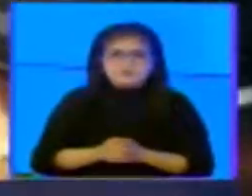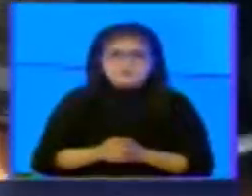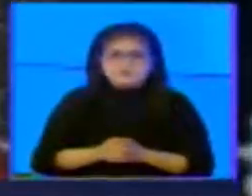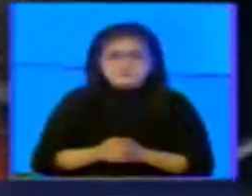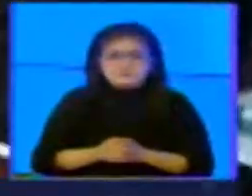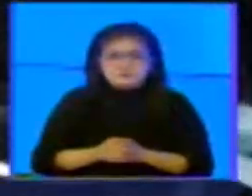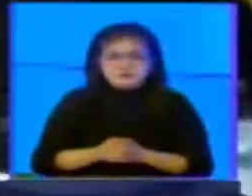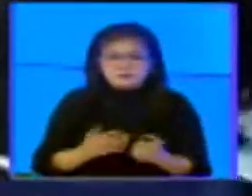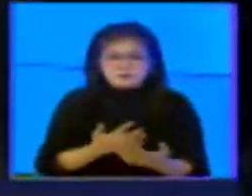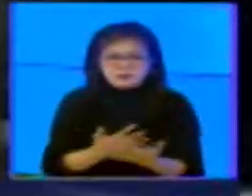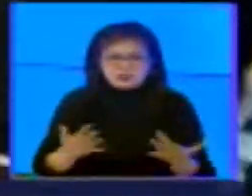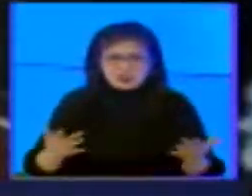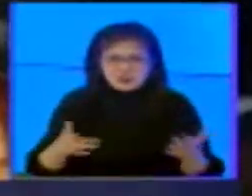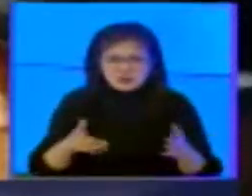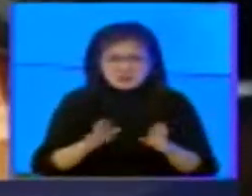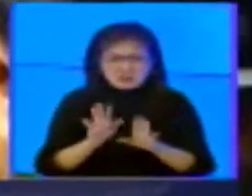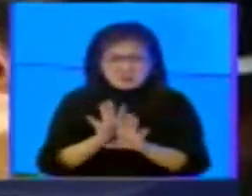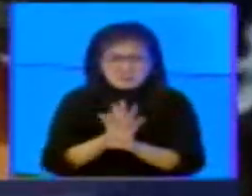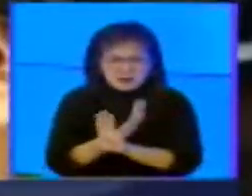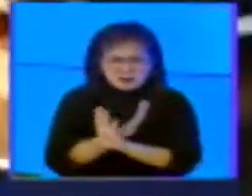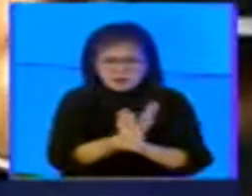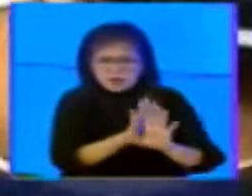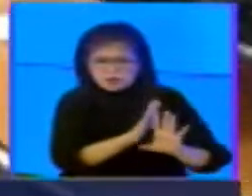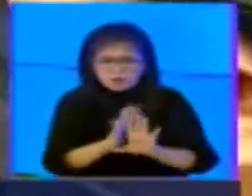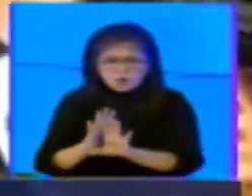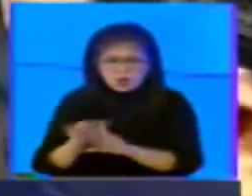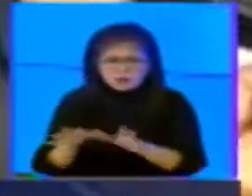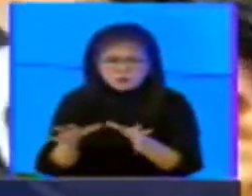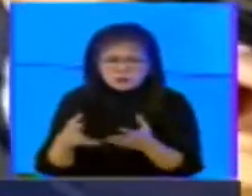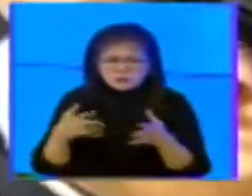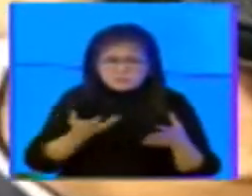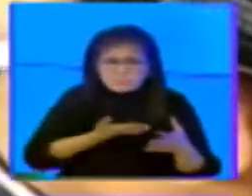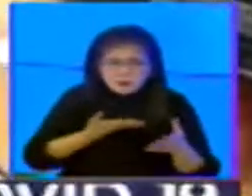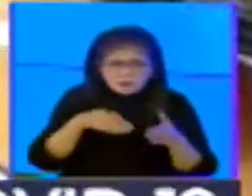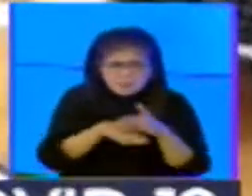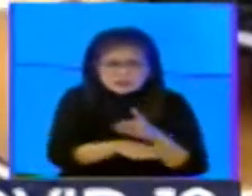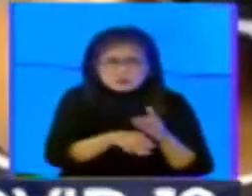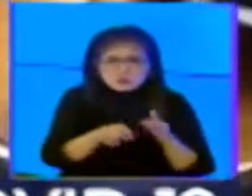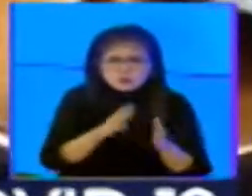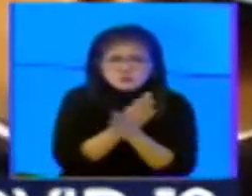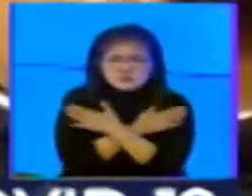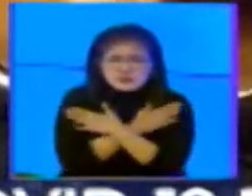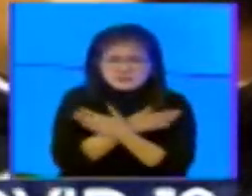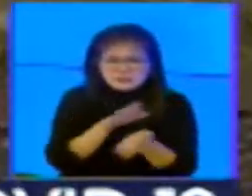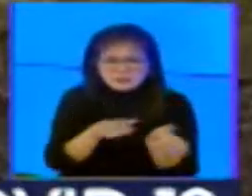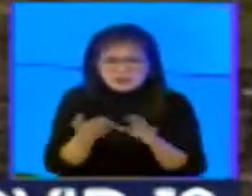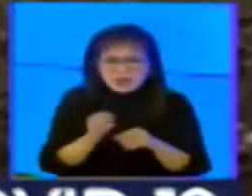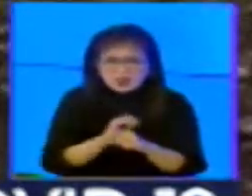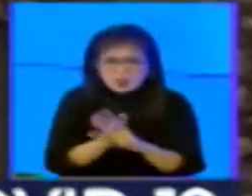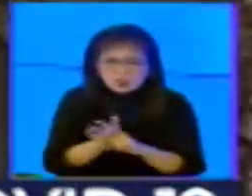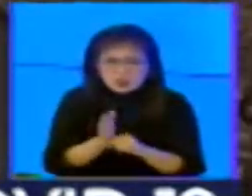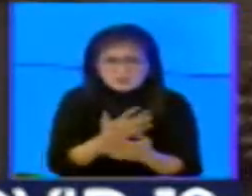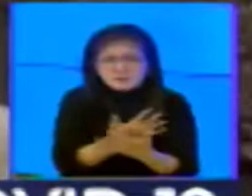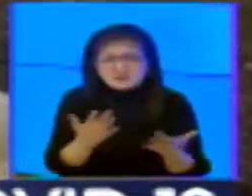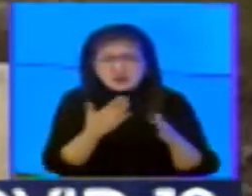Sejumlah warga menghalangi petugas yang akan memakamkan jenazah yang meninggal akibat COVID-19. Penolakan warga ini dilakukan meski jenazah